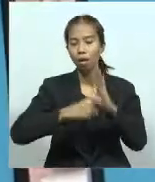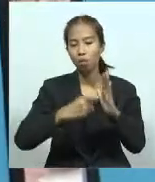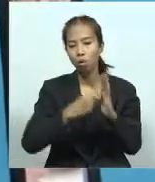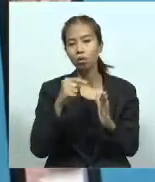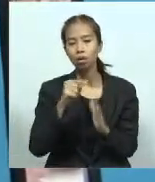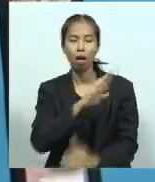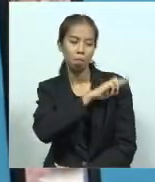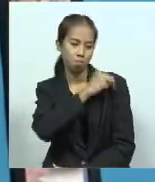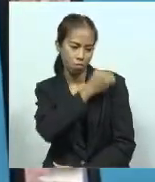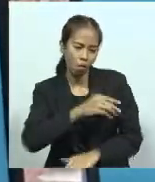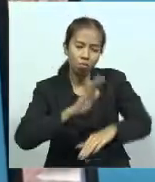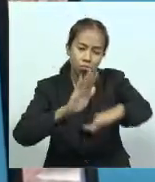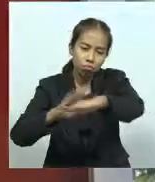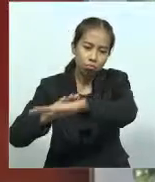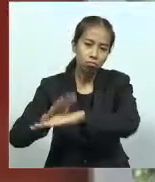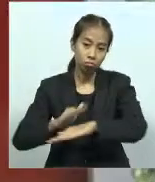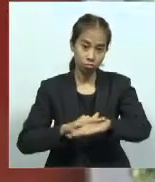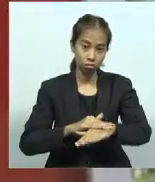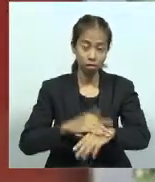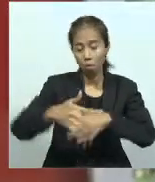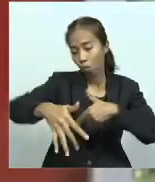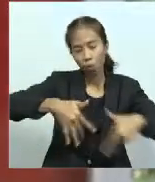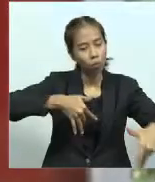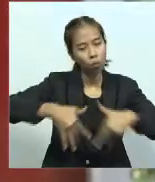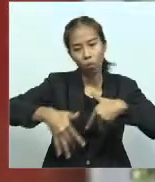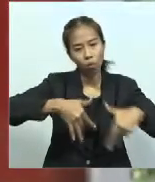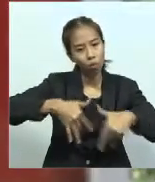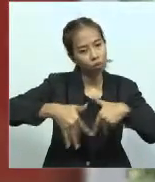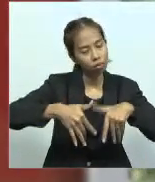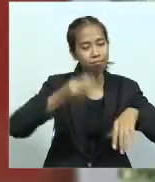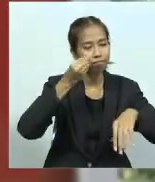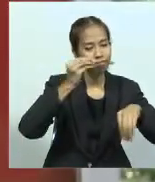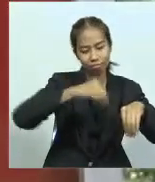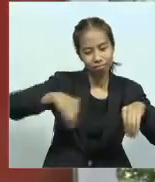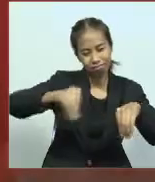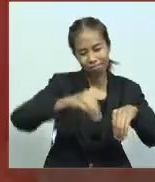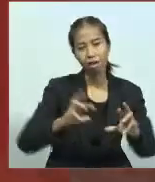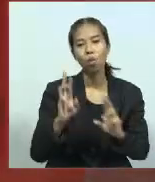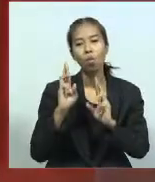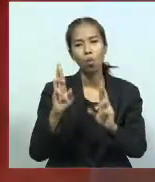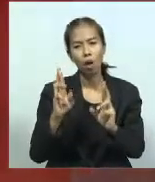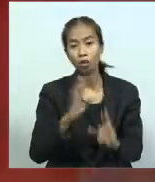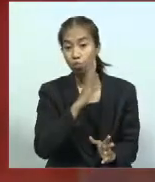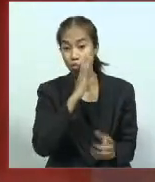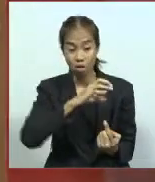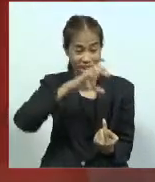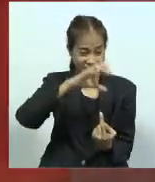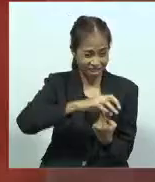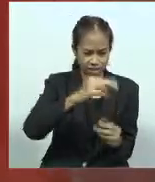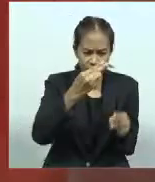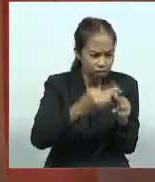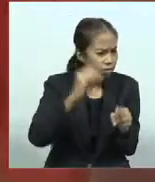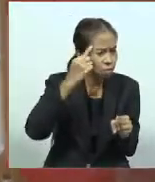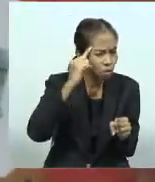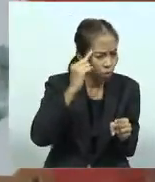คะและคุณหมอก็ยังเตือนด้วยนะคะสำหรับคุณผู้ชมหรือว่าประชาชนที่อยู่ในพื้นที่ต่างๆต้องงดรับประทานเห็ดที่ไม่รู้จักนะคะและที่สำ